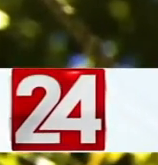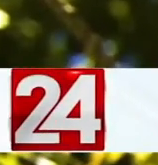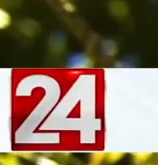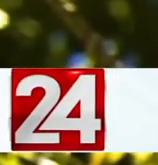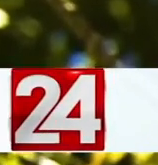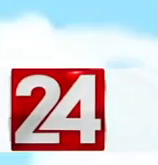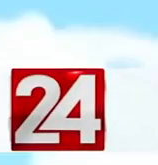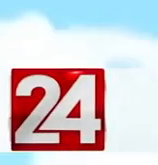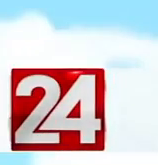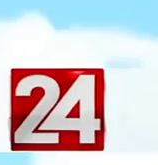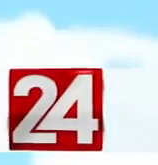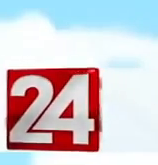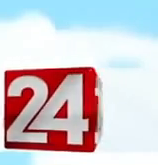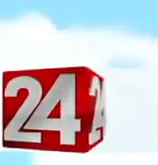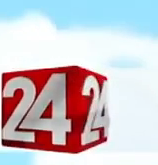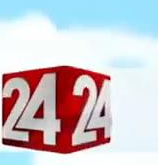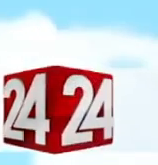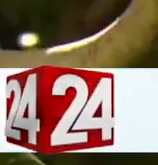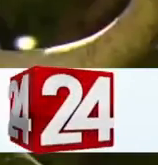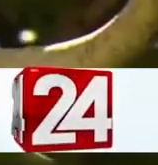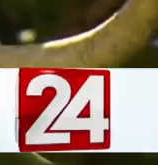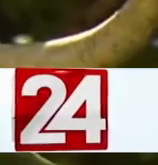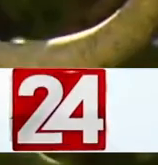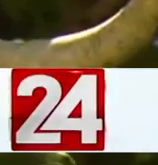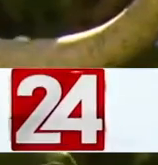ang feels. Kuya Kim, ano na?